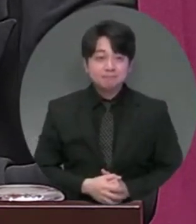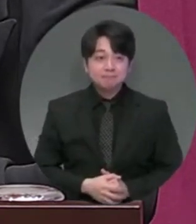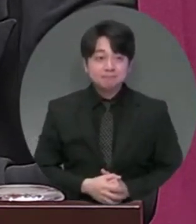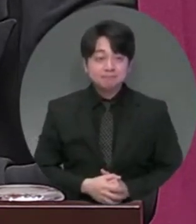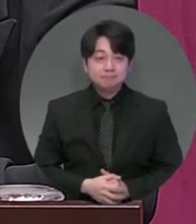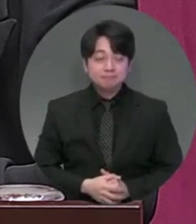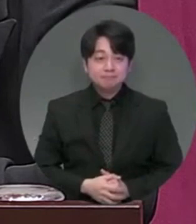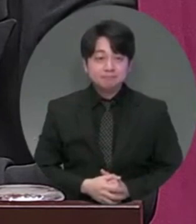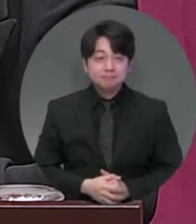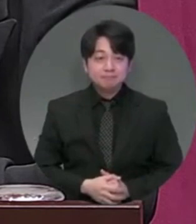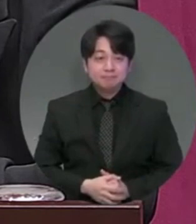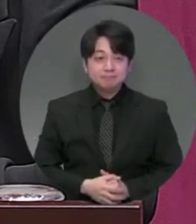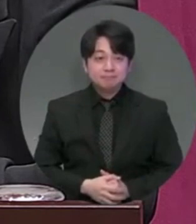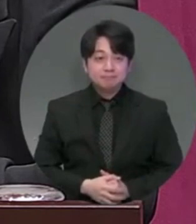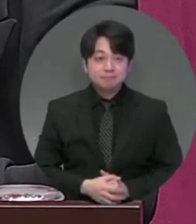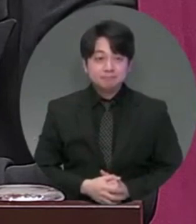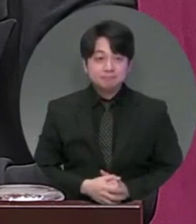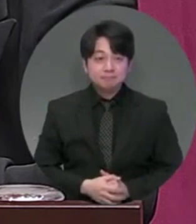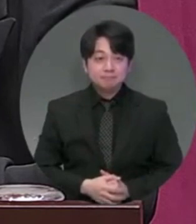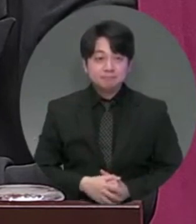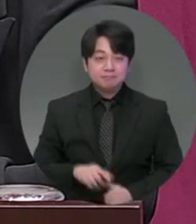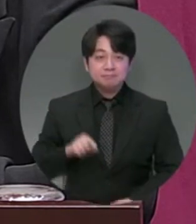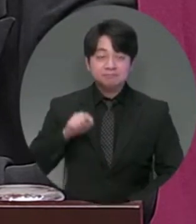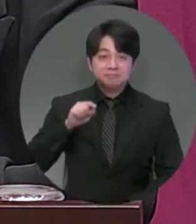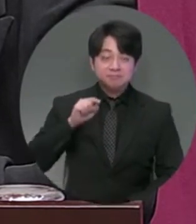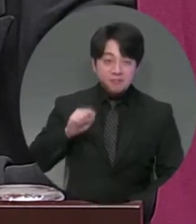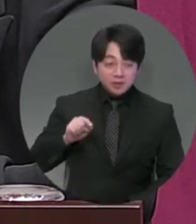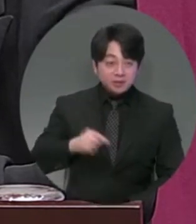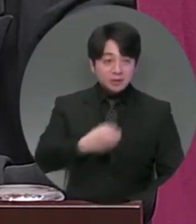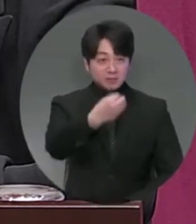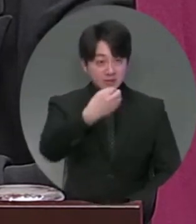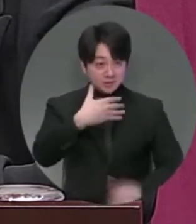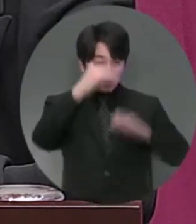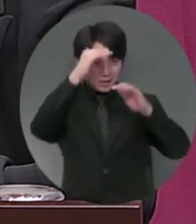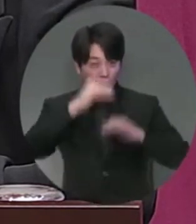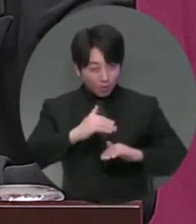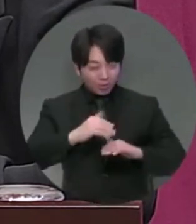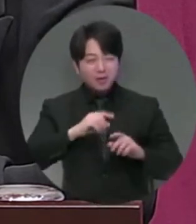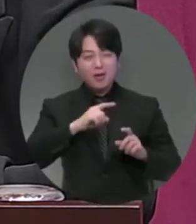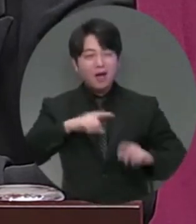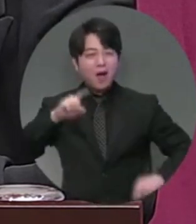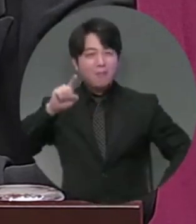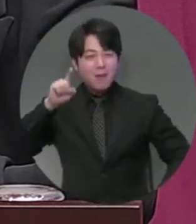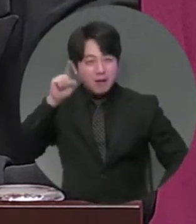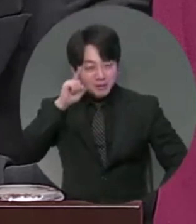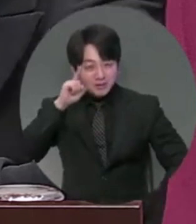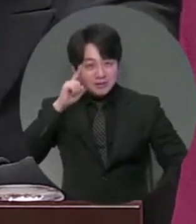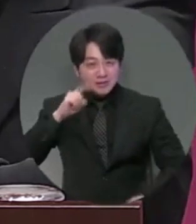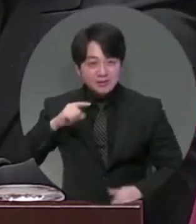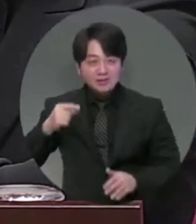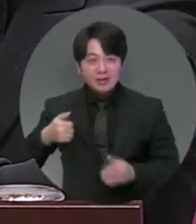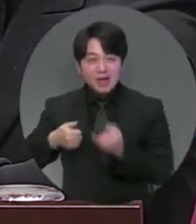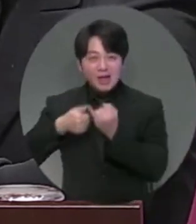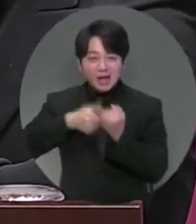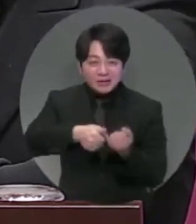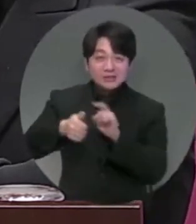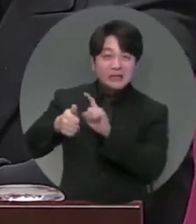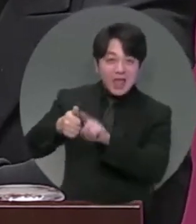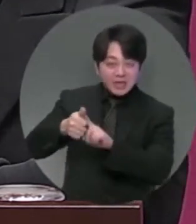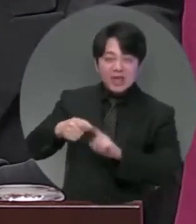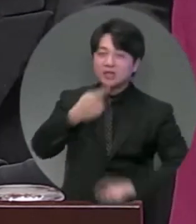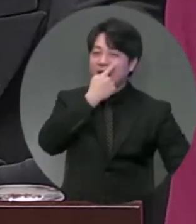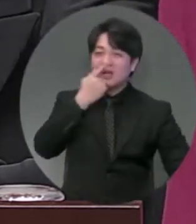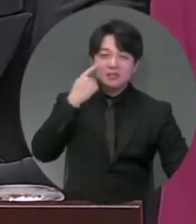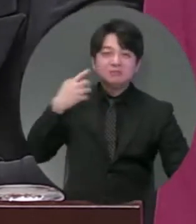저를 믿으십시오 100% 피고인에게 입증책임이 돌아갑니다 그 입증은 굉장히 어려울 거고 굉장히 그리고 게다가 무고여부도요